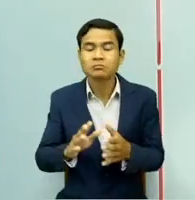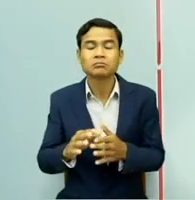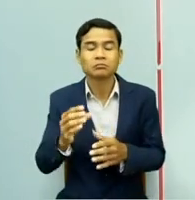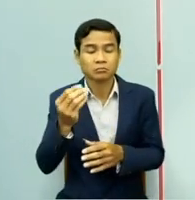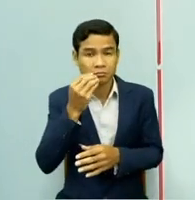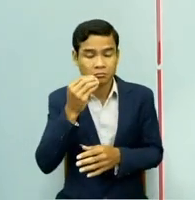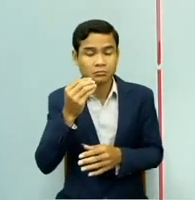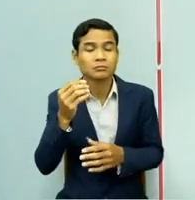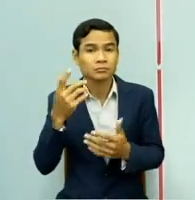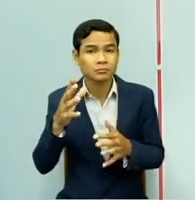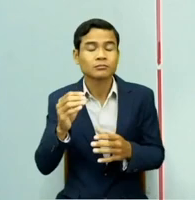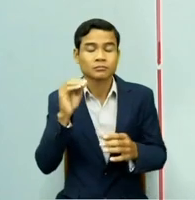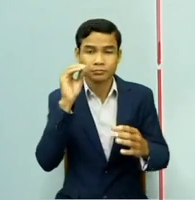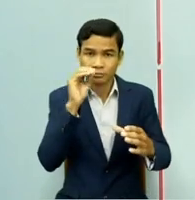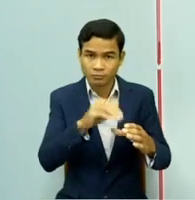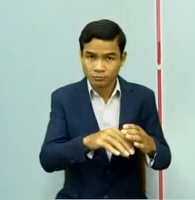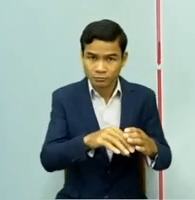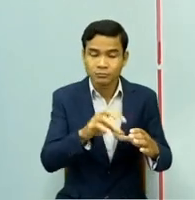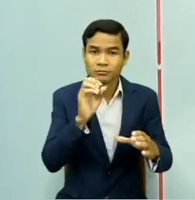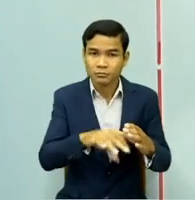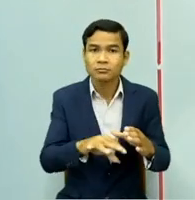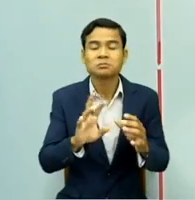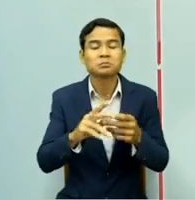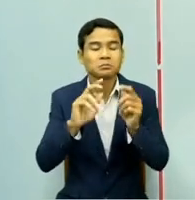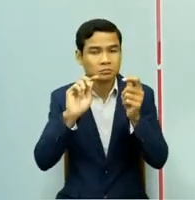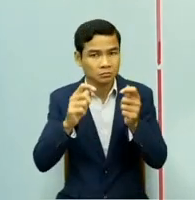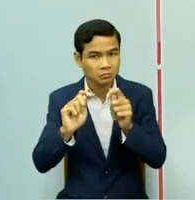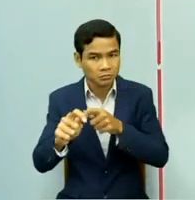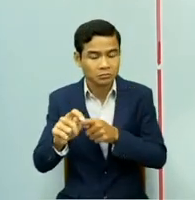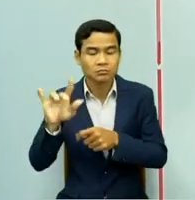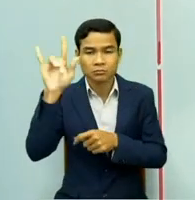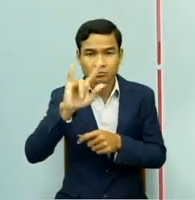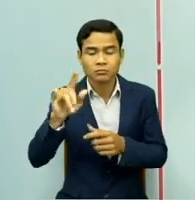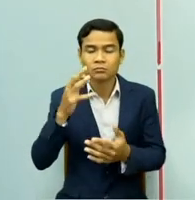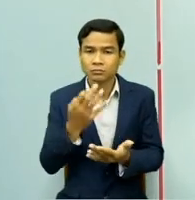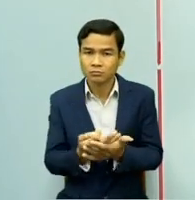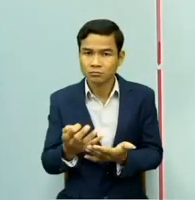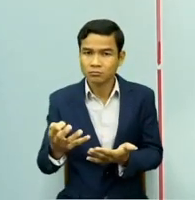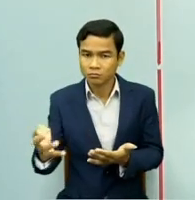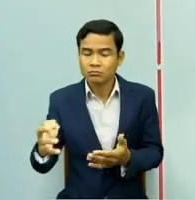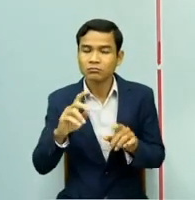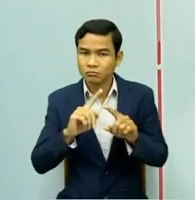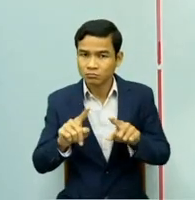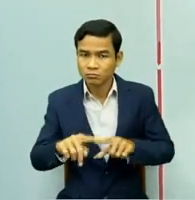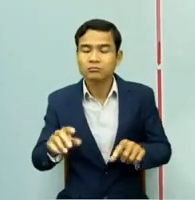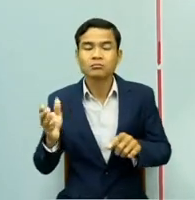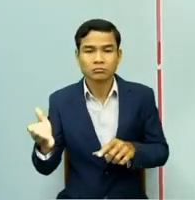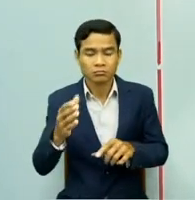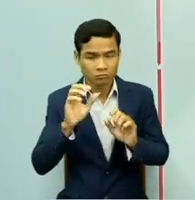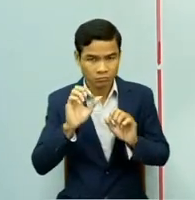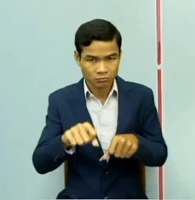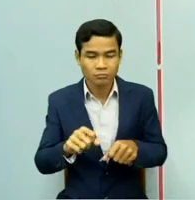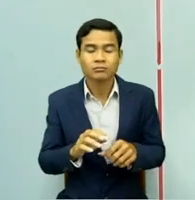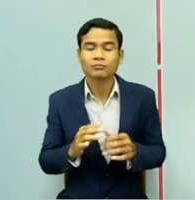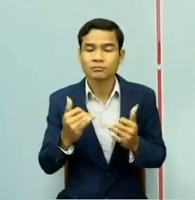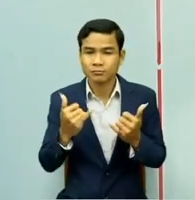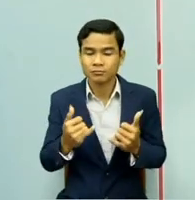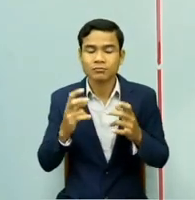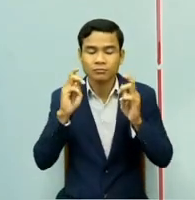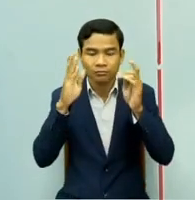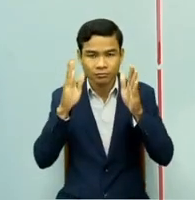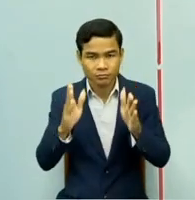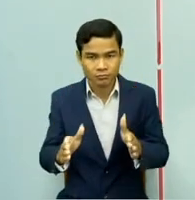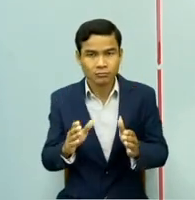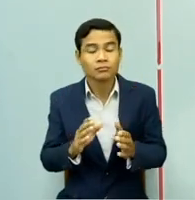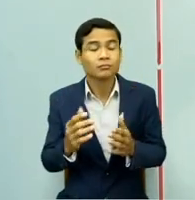vô với tự chọn thông sầm ràm ឬក៏កែច្នៃទៅជាវត្ថុប្រើប្រាស់ផ្សេងផ្សេងបានតាមការដែលកូនអាចច្នៃទៅបានដូចអ្នកគ្រូអញ្ចឹងកំពុងតែយកវាម